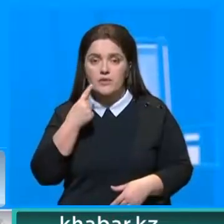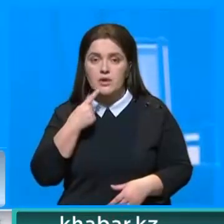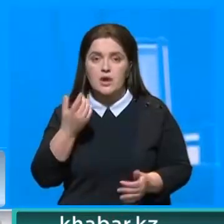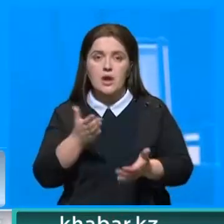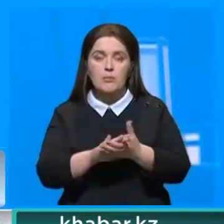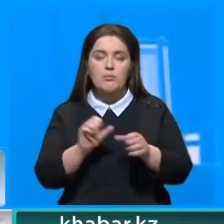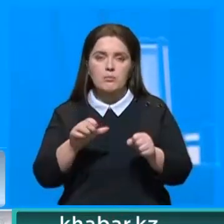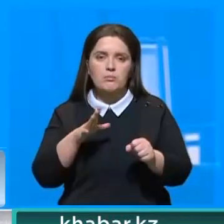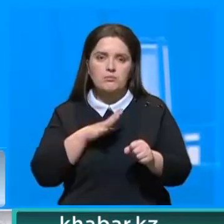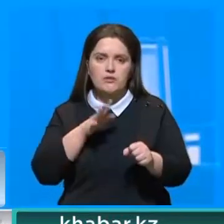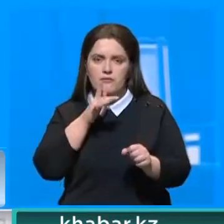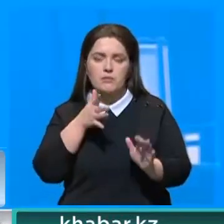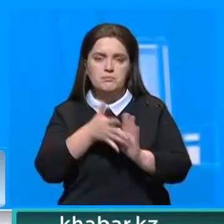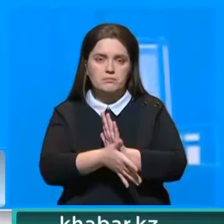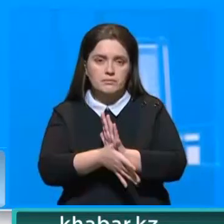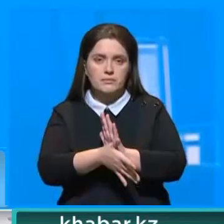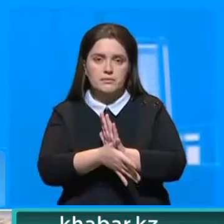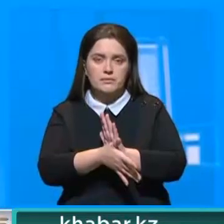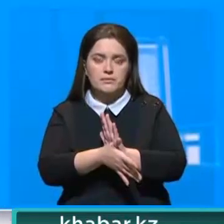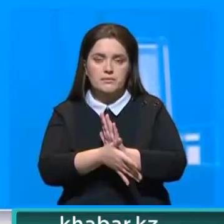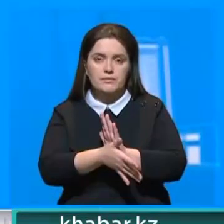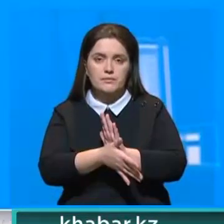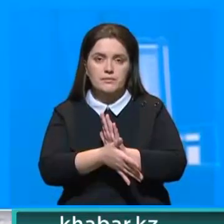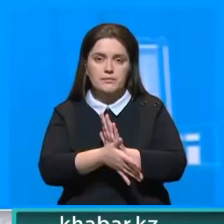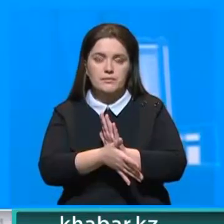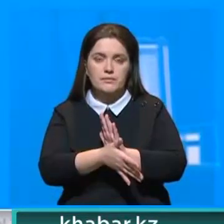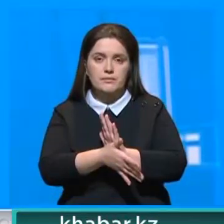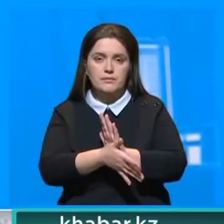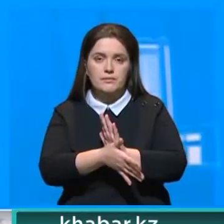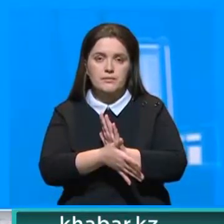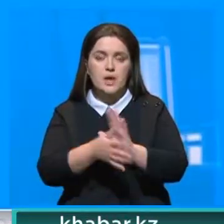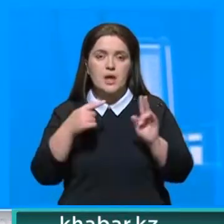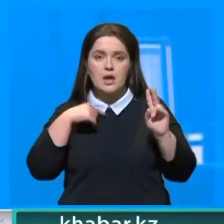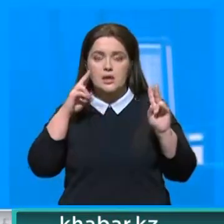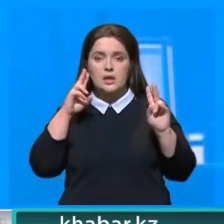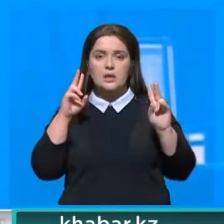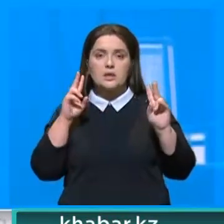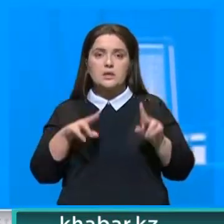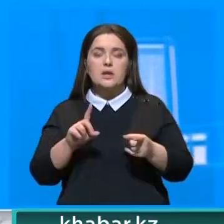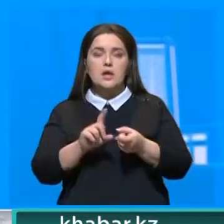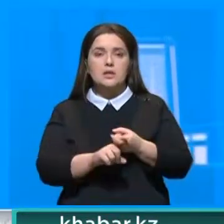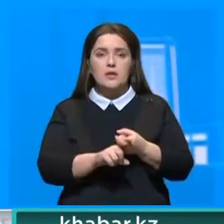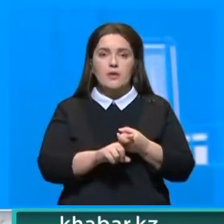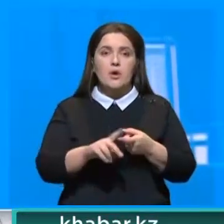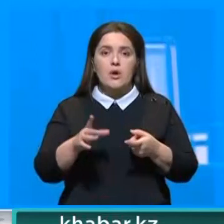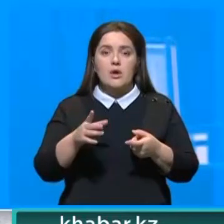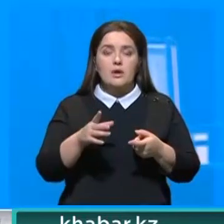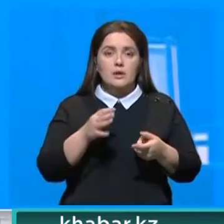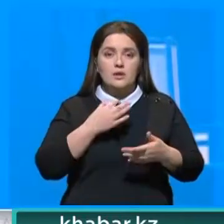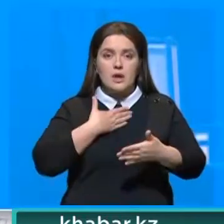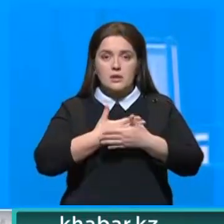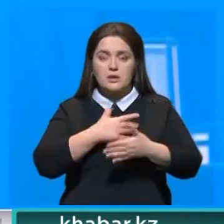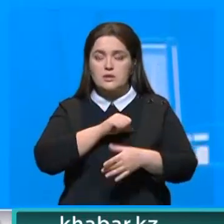ознакомление может занять определенное время. Ну, по-разному. Я не знаю, это зависит от активности